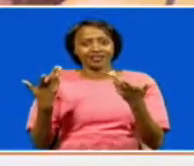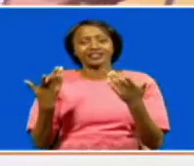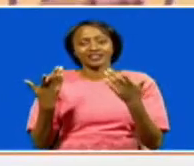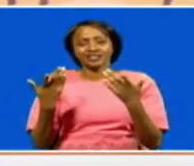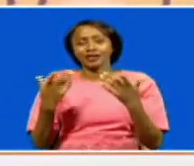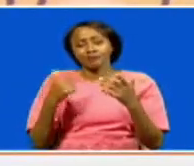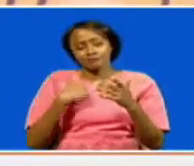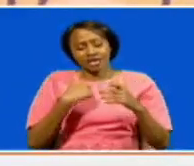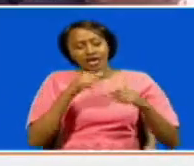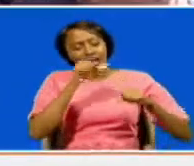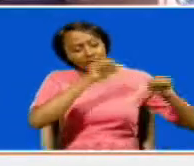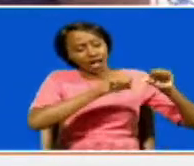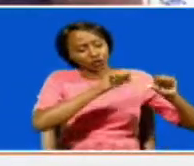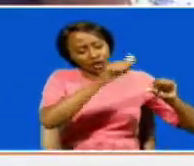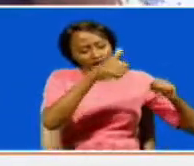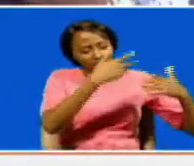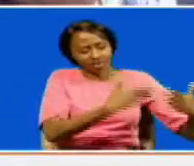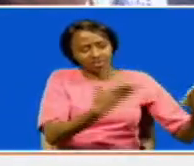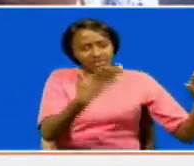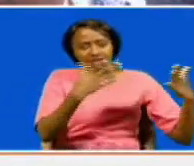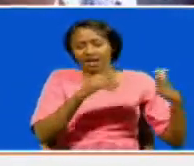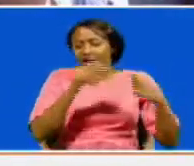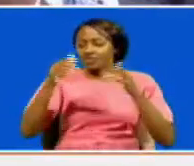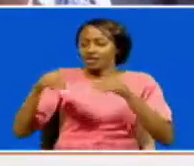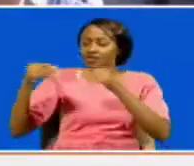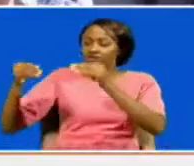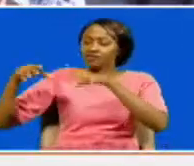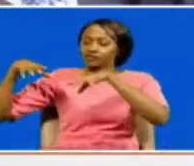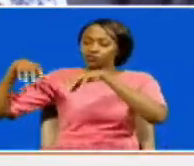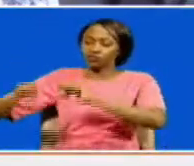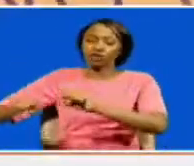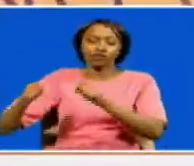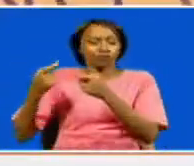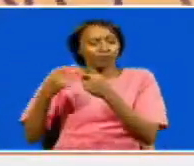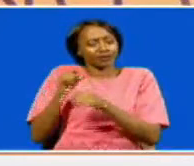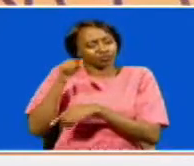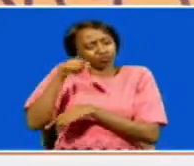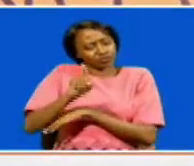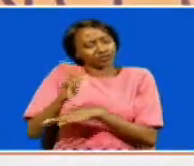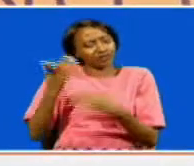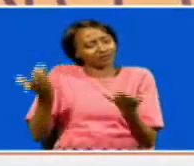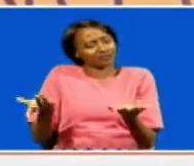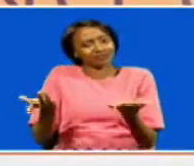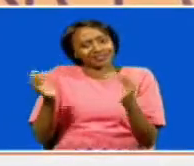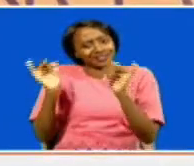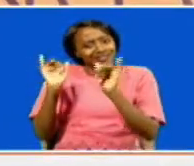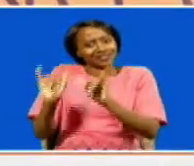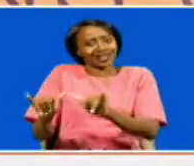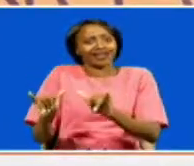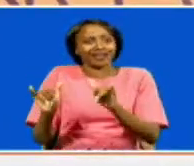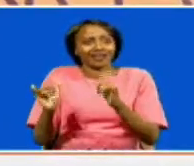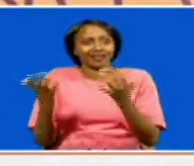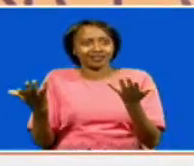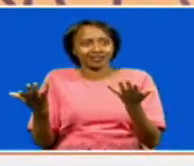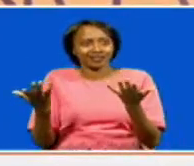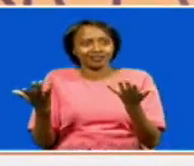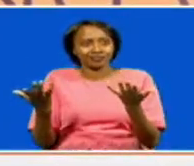do this and I can do that. And you have not done what you should have done." It cannot be an